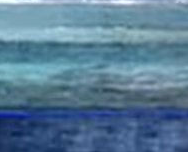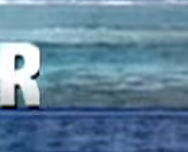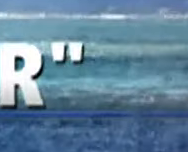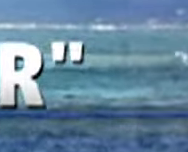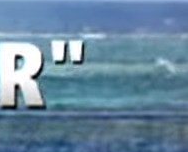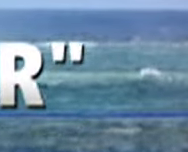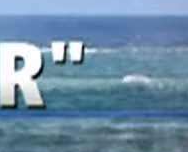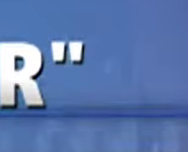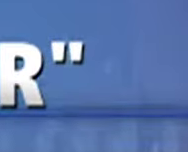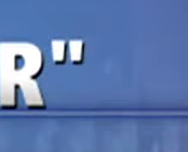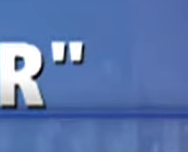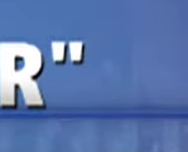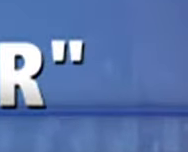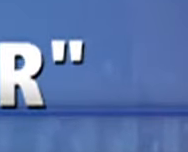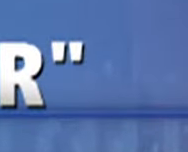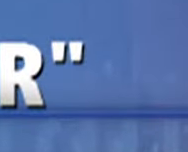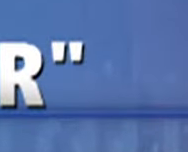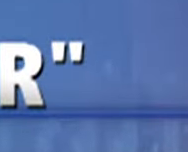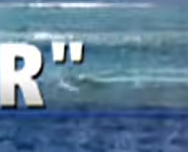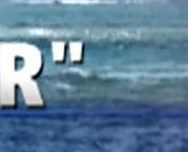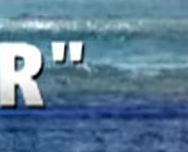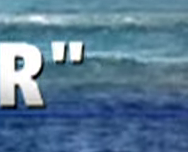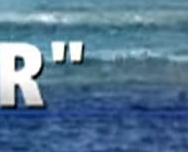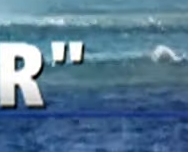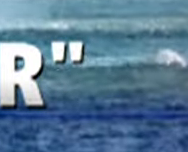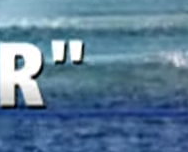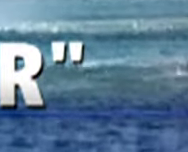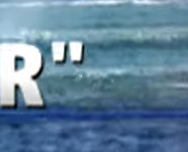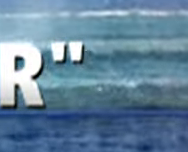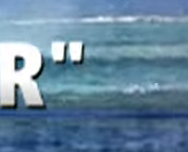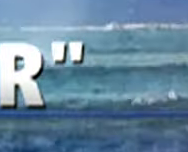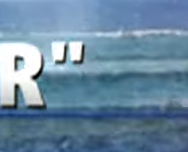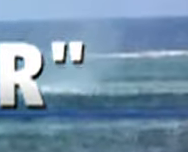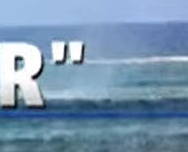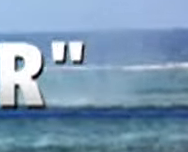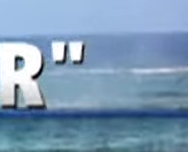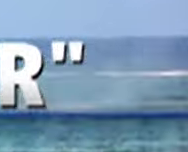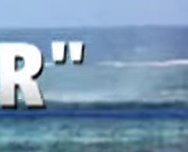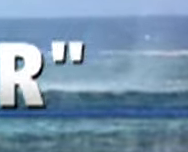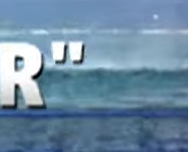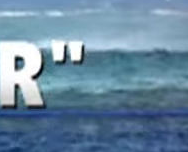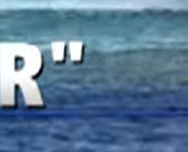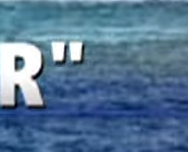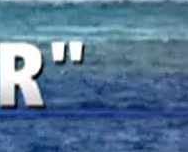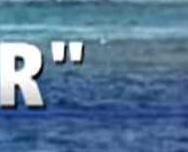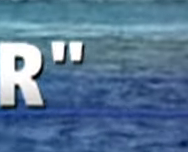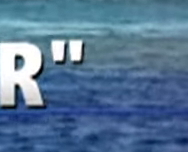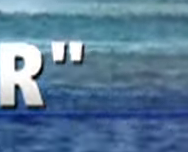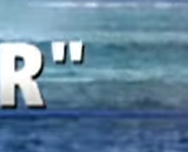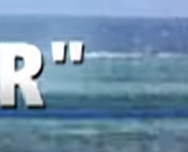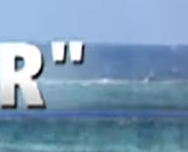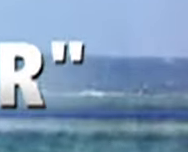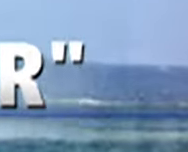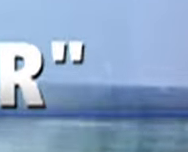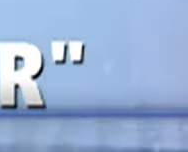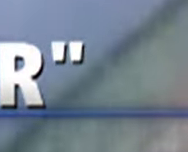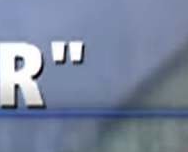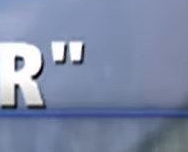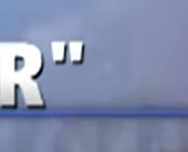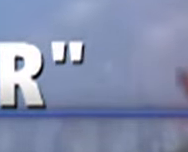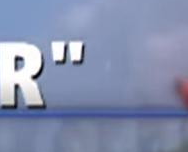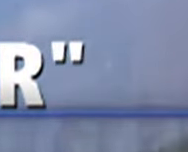grupo ng mga Pilipinong marine biologist ng BFAR nilapitan ng helikopter ng China at saka pinahanginan malapit sa Pagasa Island.